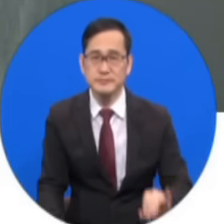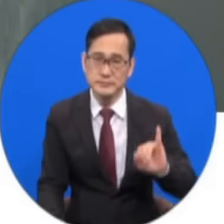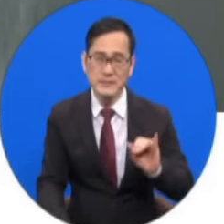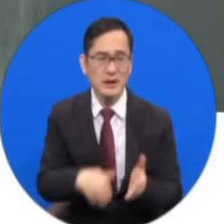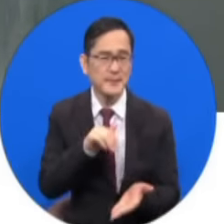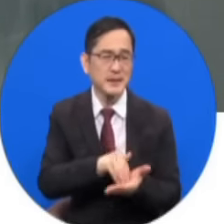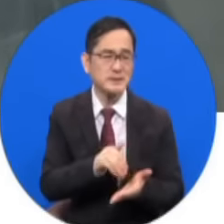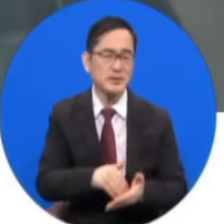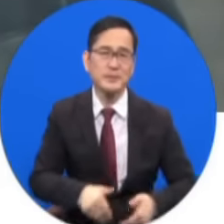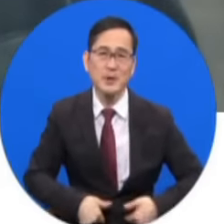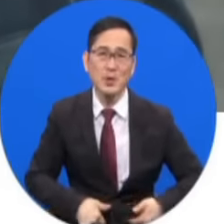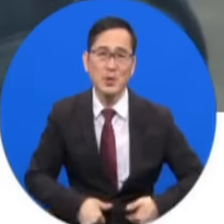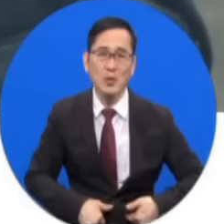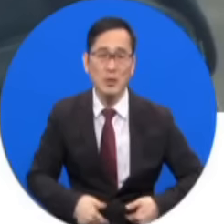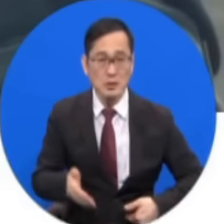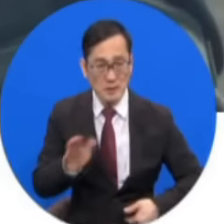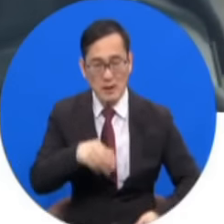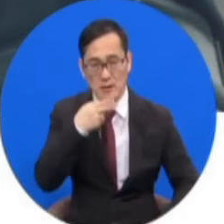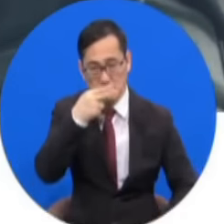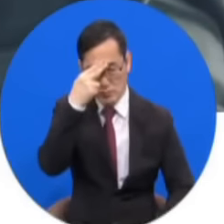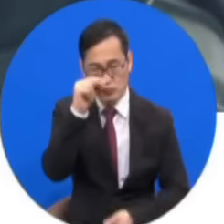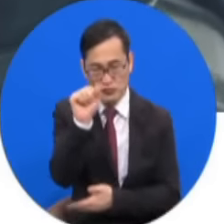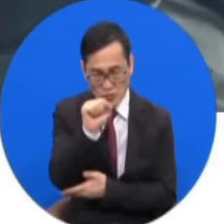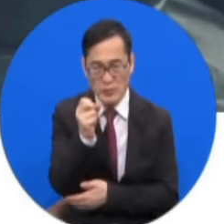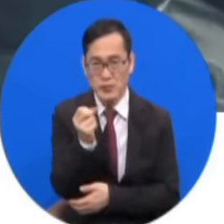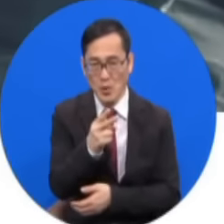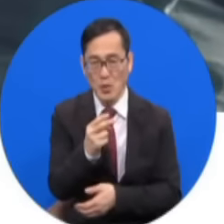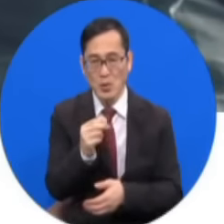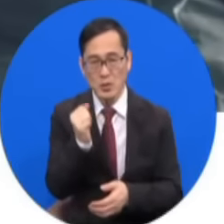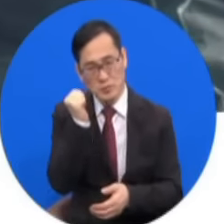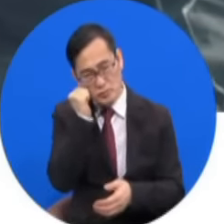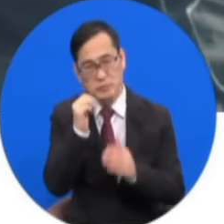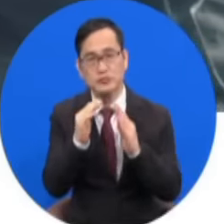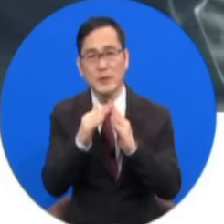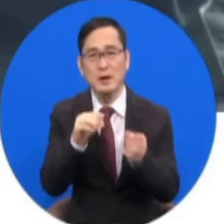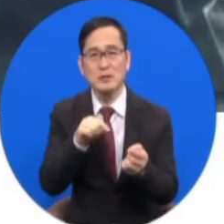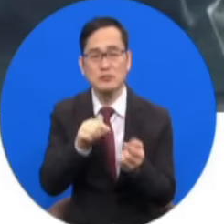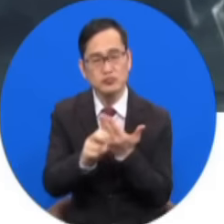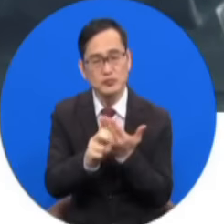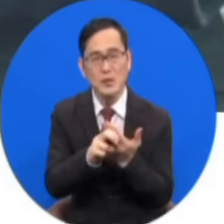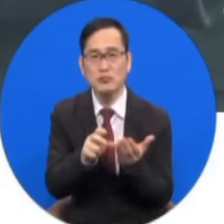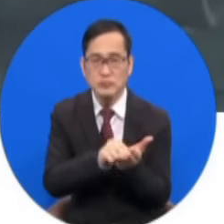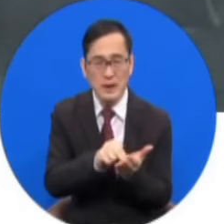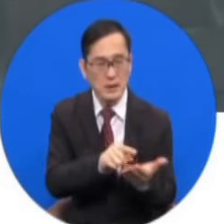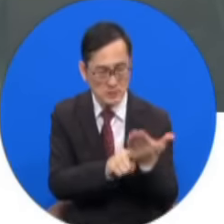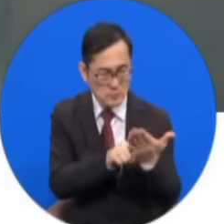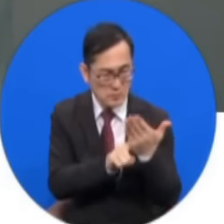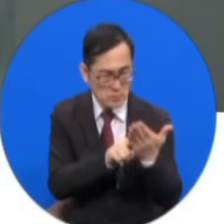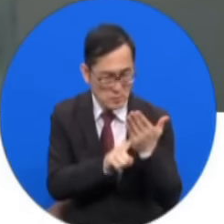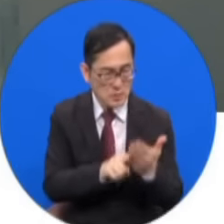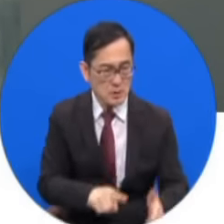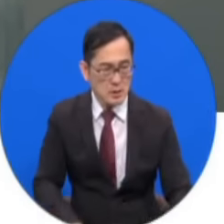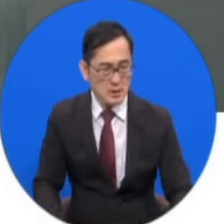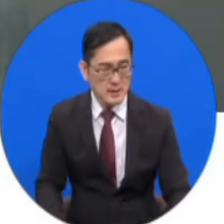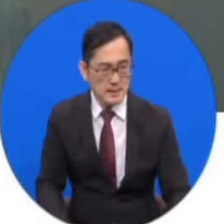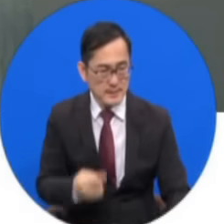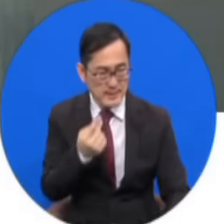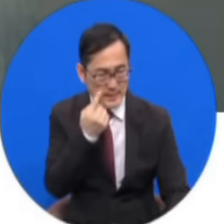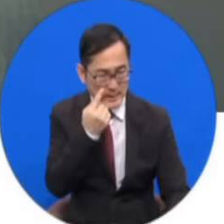시기에 이런 음주운전과 함께 미등록 숙박업을 운영한 이런 부분들이 불거지는 것은 굉장히